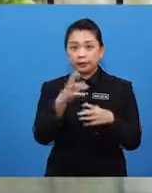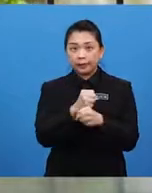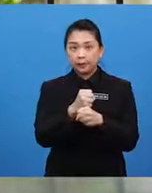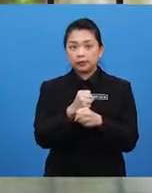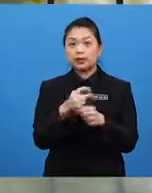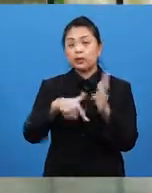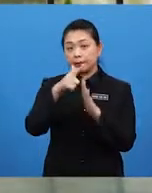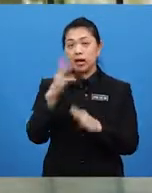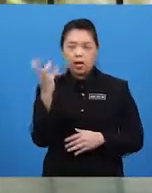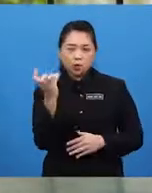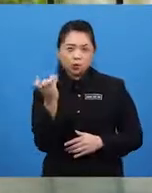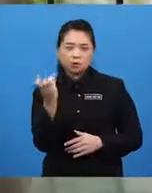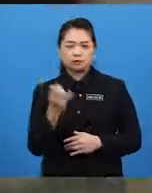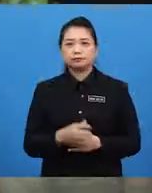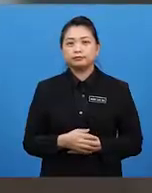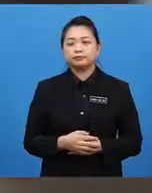yang lebih halus